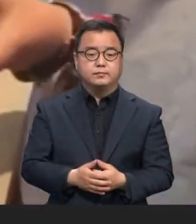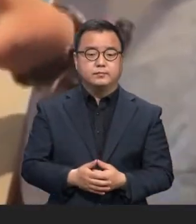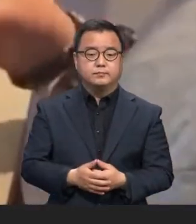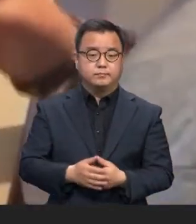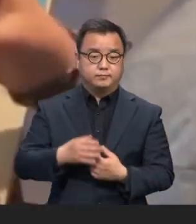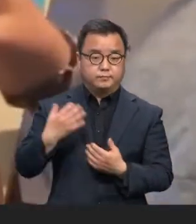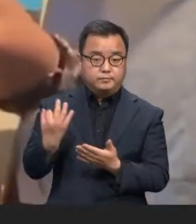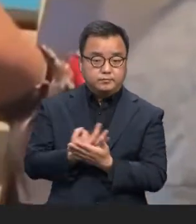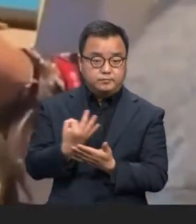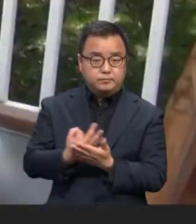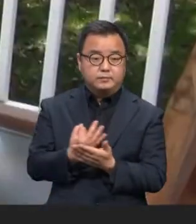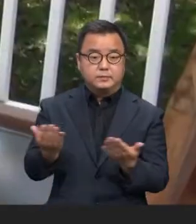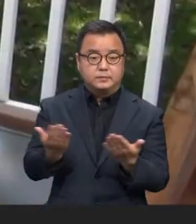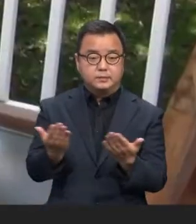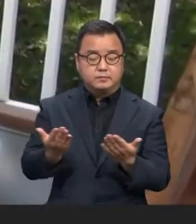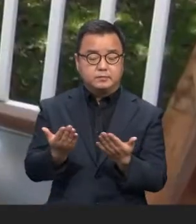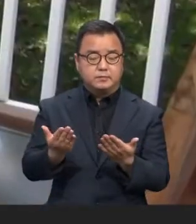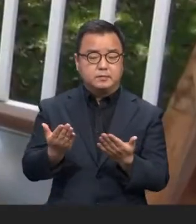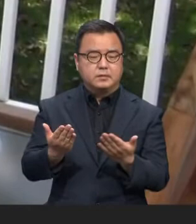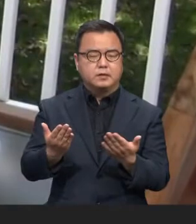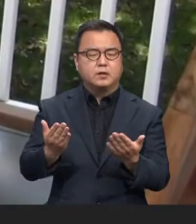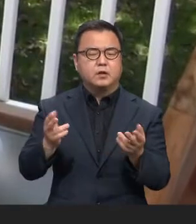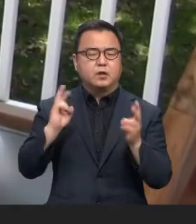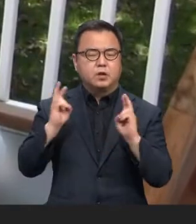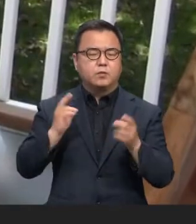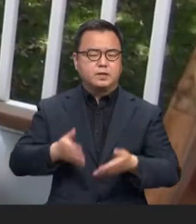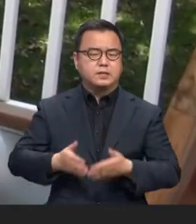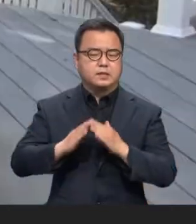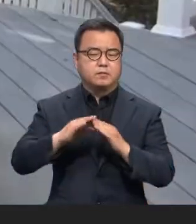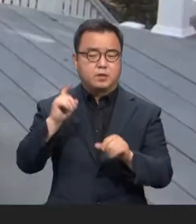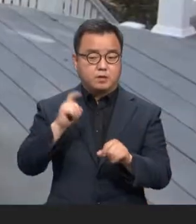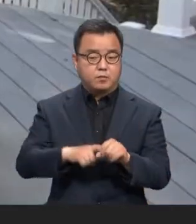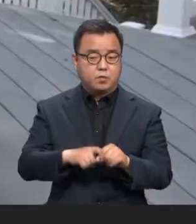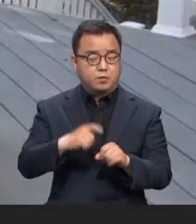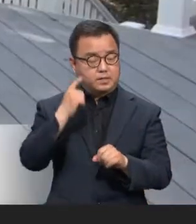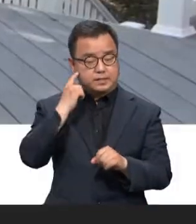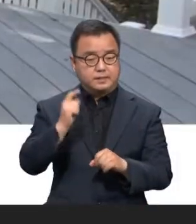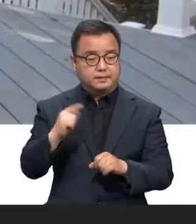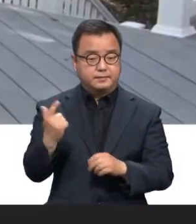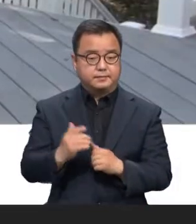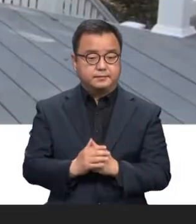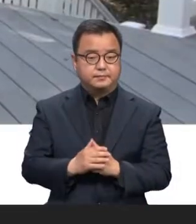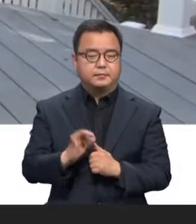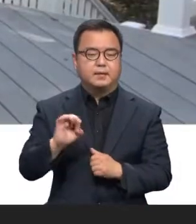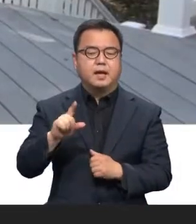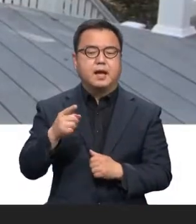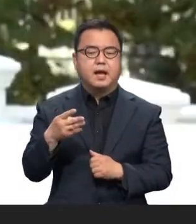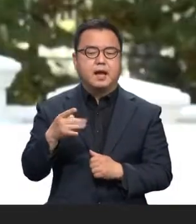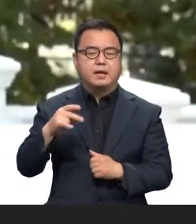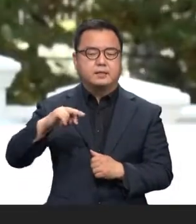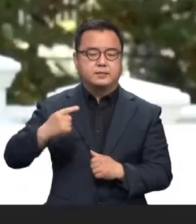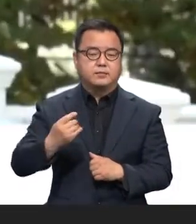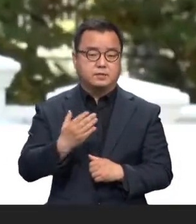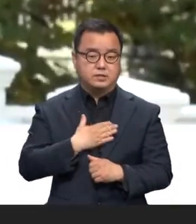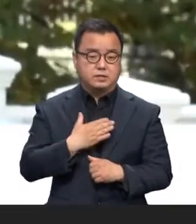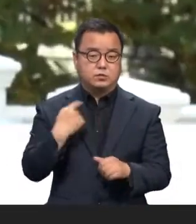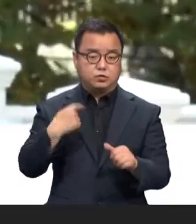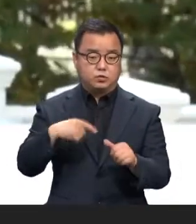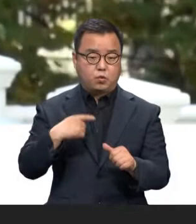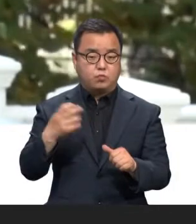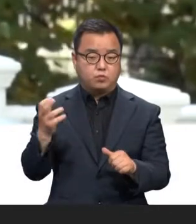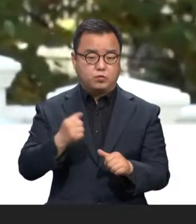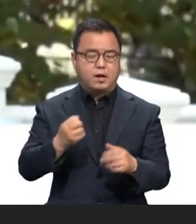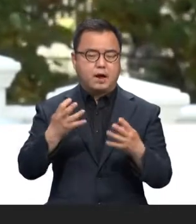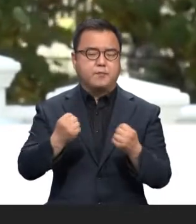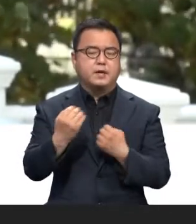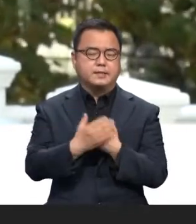돈을 버는 것을 창업의 목표로 생각하지 않기 때문입니다. I think that Alex and I have benefited a lot from